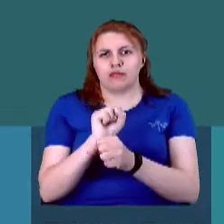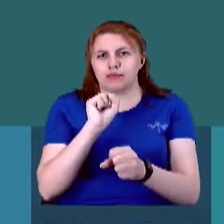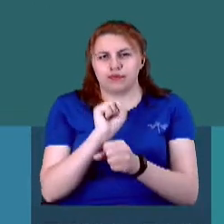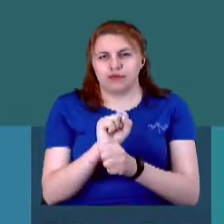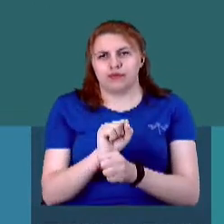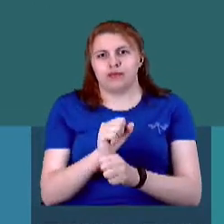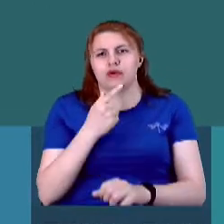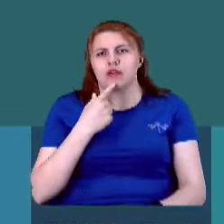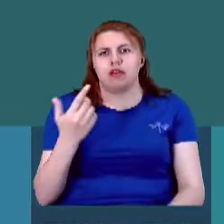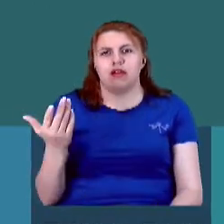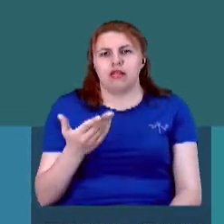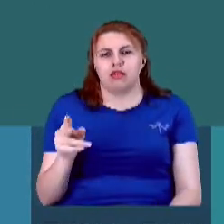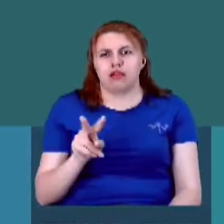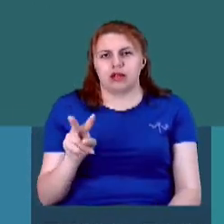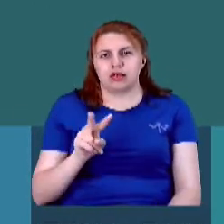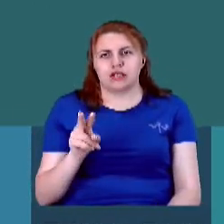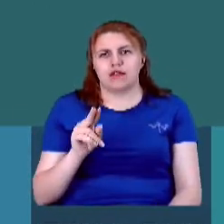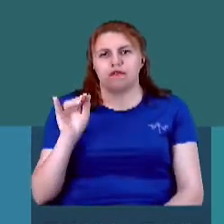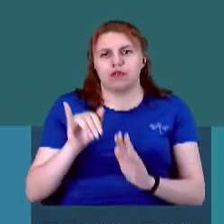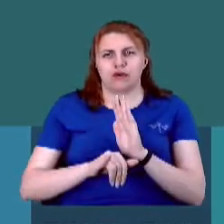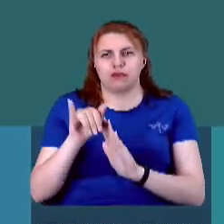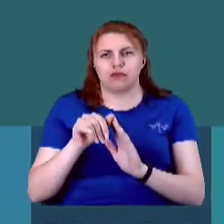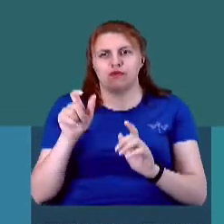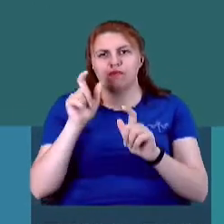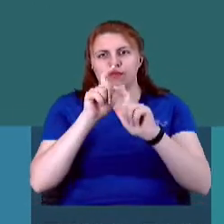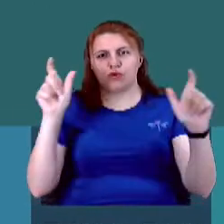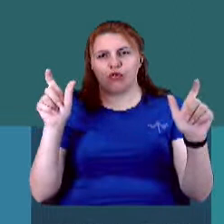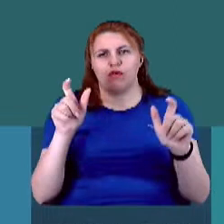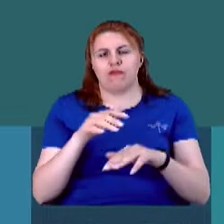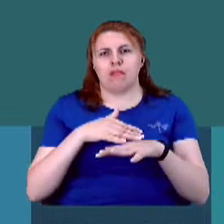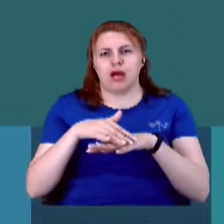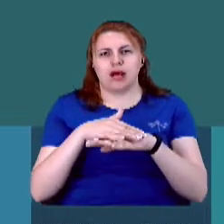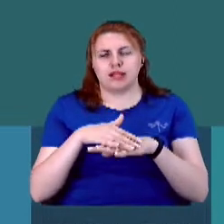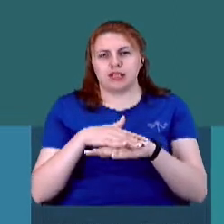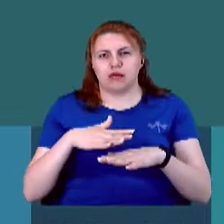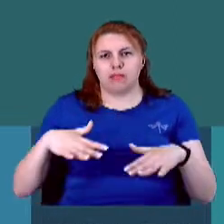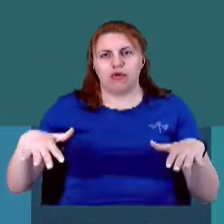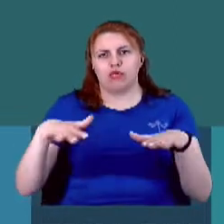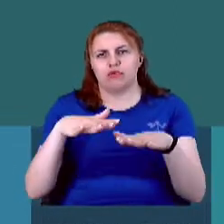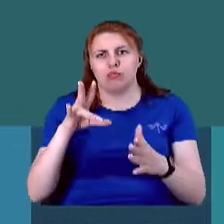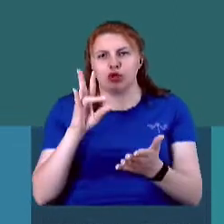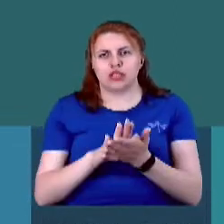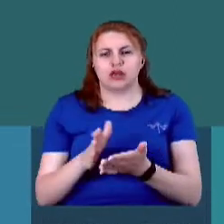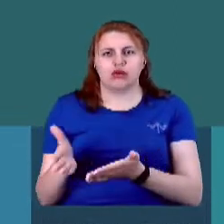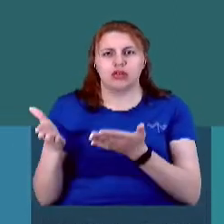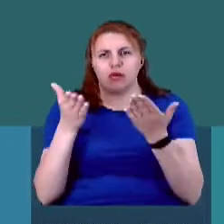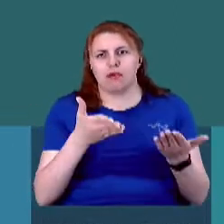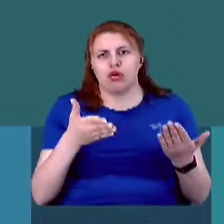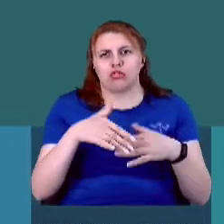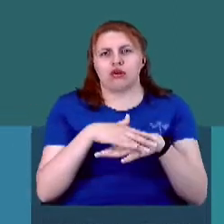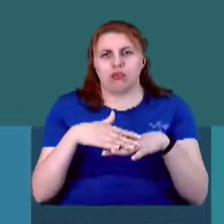в університетах, в школах, в громадських просторах. Її постійно запрошує громада